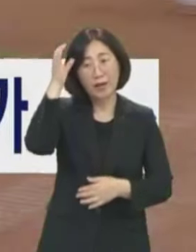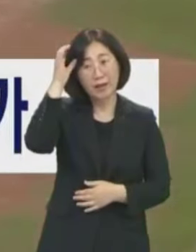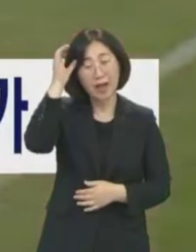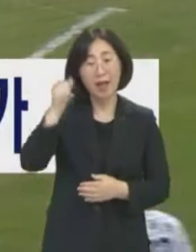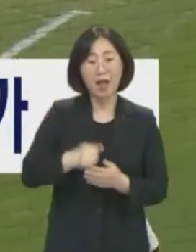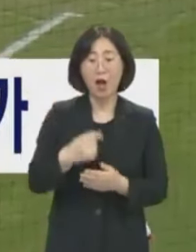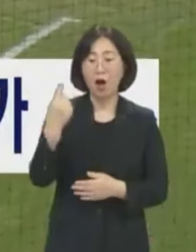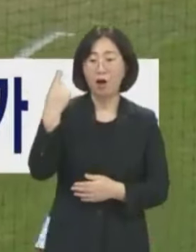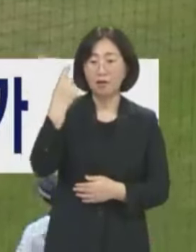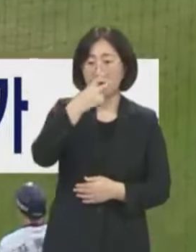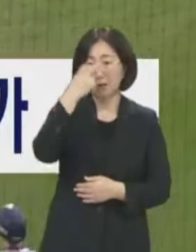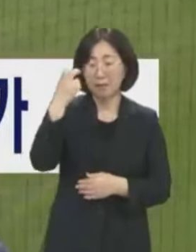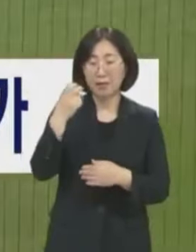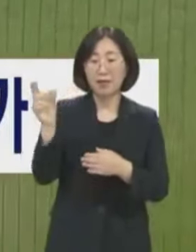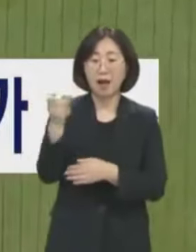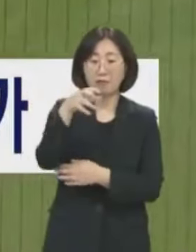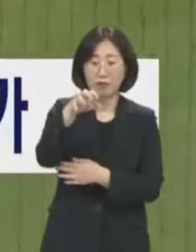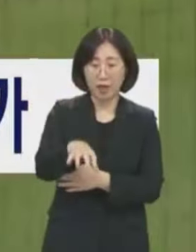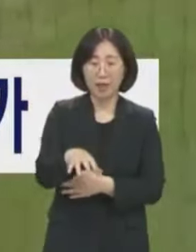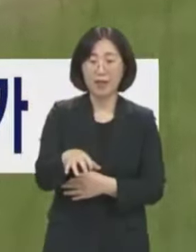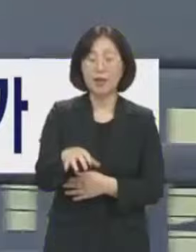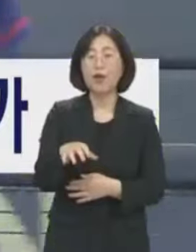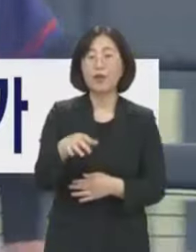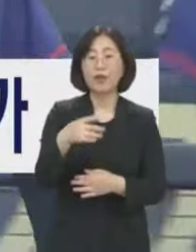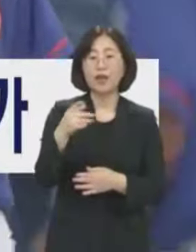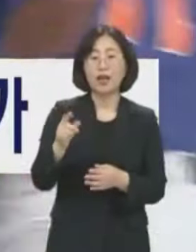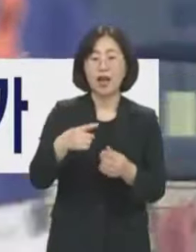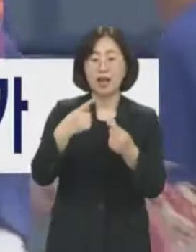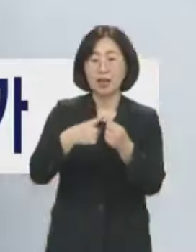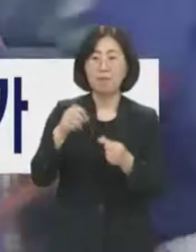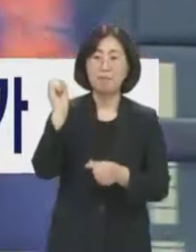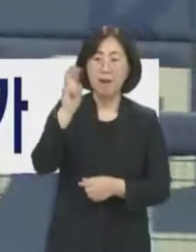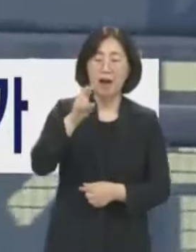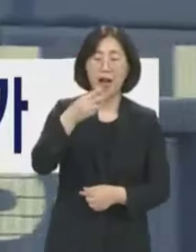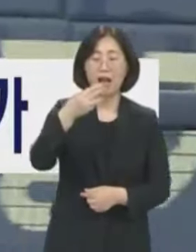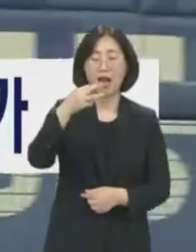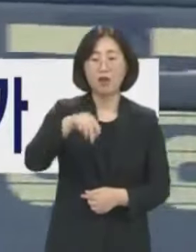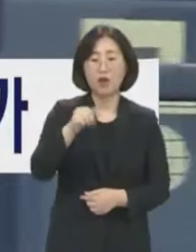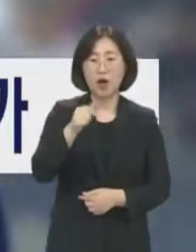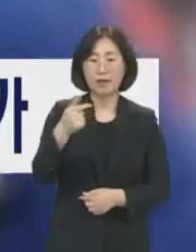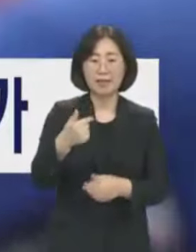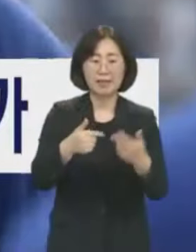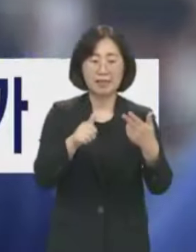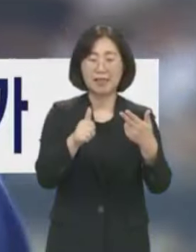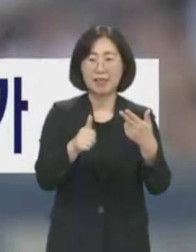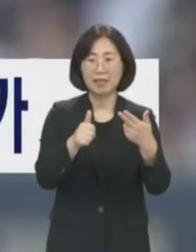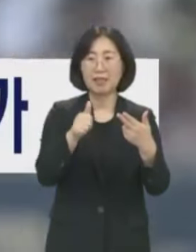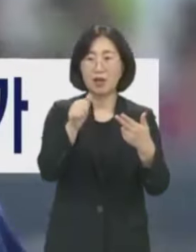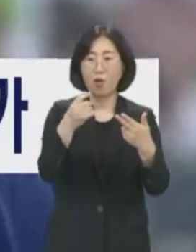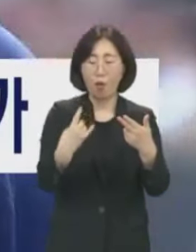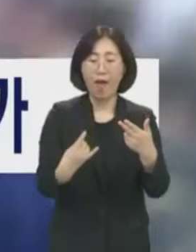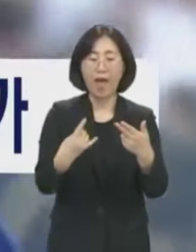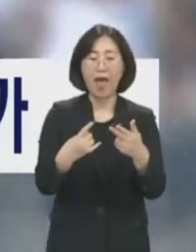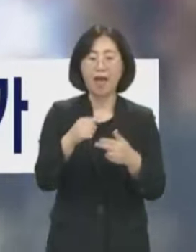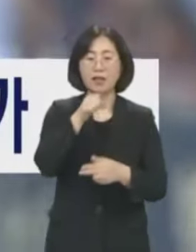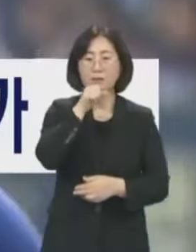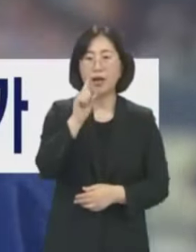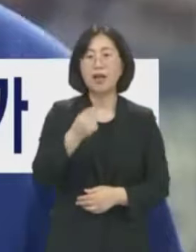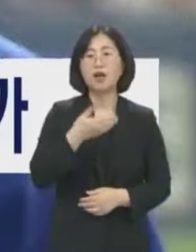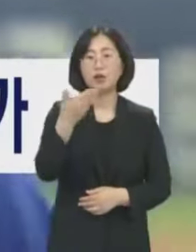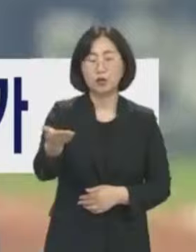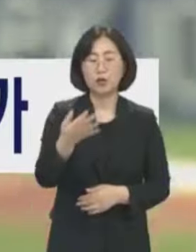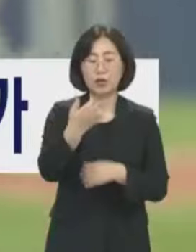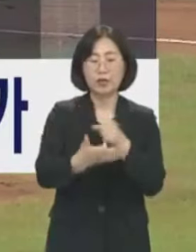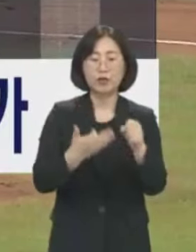잠실에서 열린 두산과의 경기에서 선발로 나선 류현진의 7이닝 1실점 완벽투에 힘입어 두산과의 3연전을